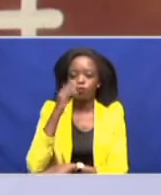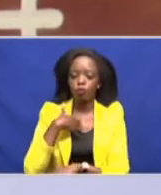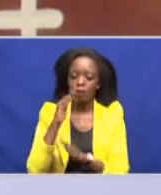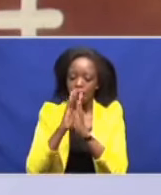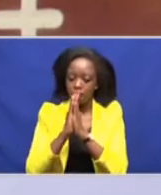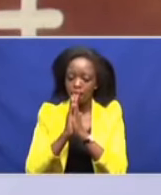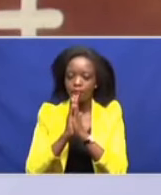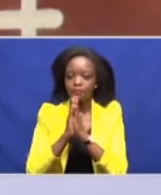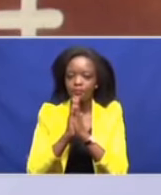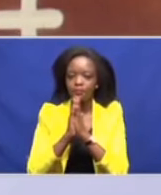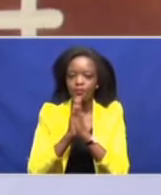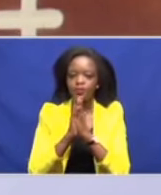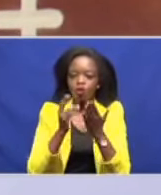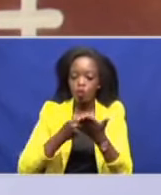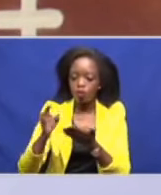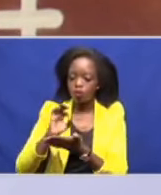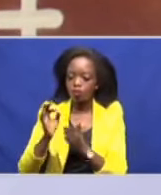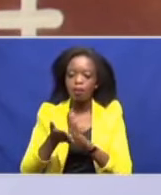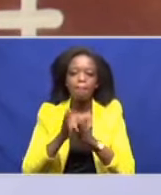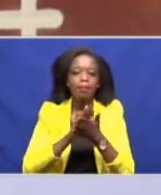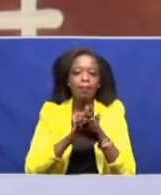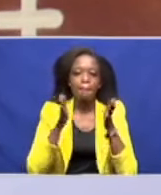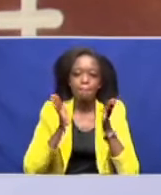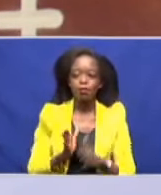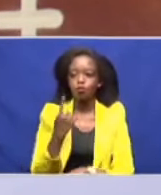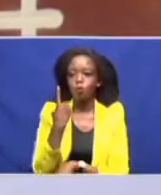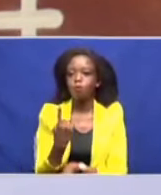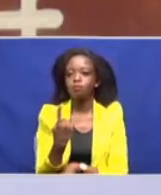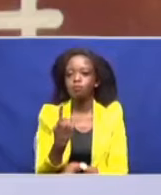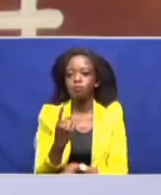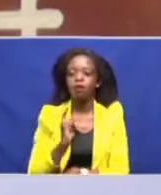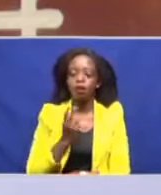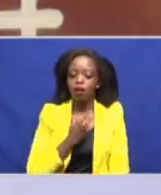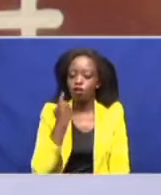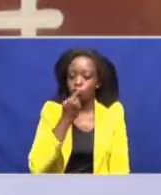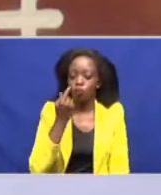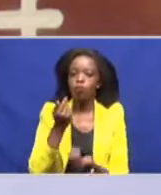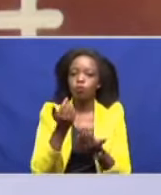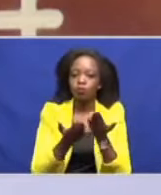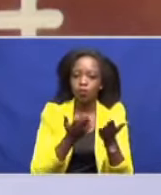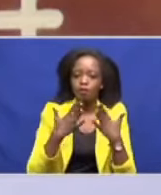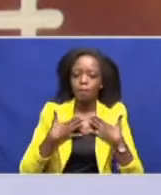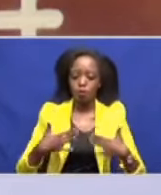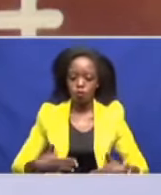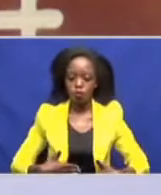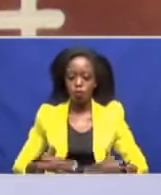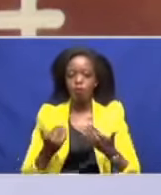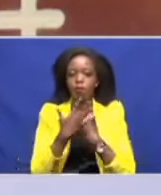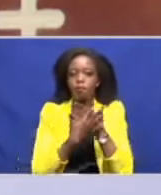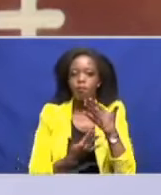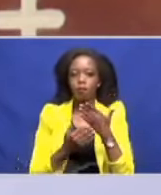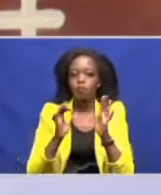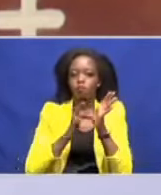kwa unyenyekevu Roho Mtakatifu atufanye tuwe jamaa moja, sisi tunaoshiriki mwili na damu ya Kristo.